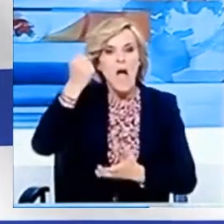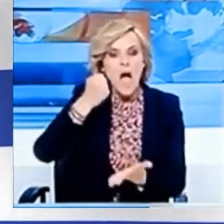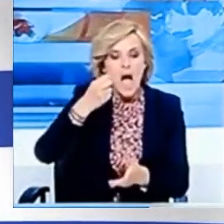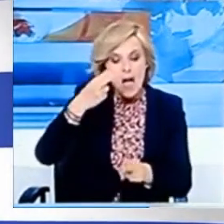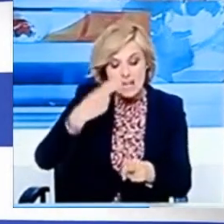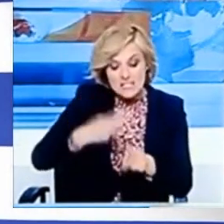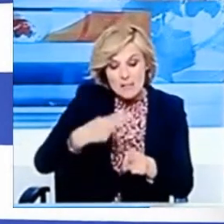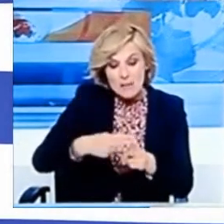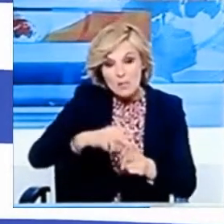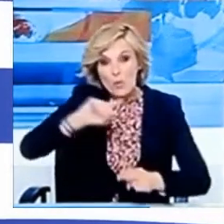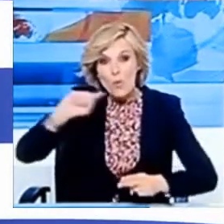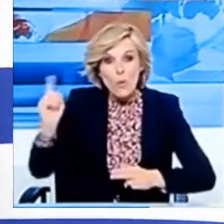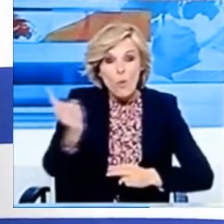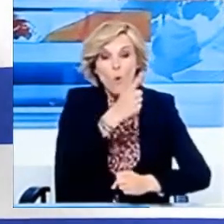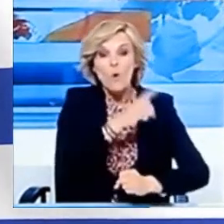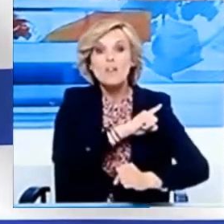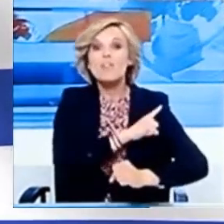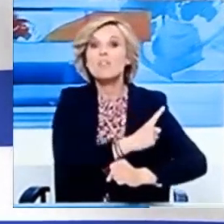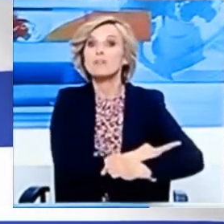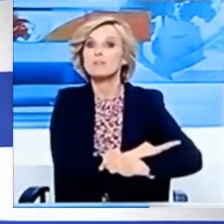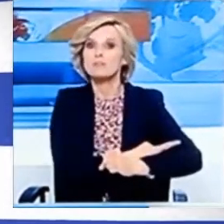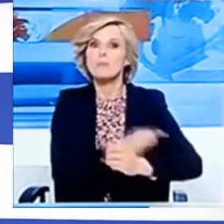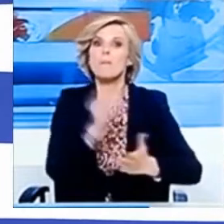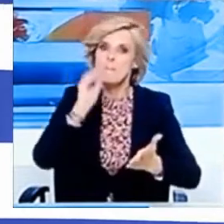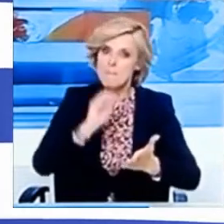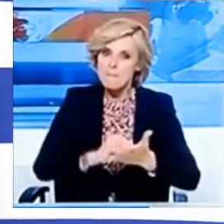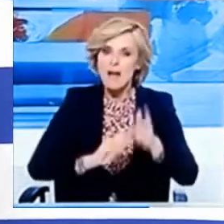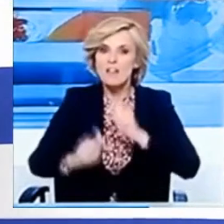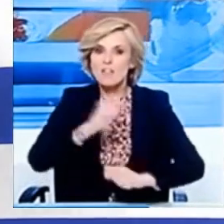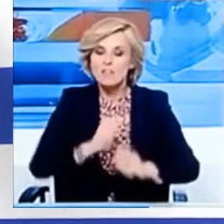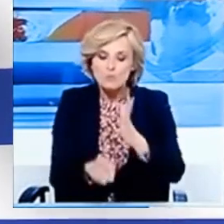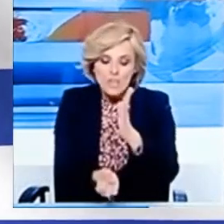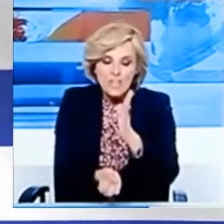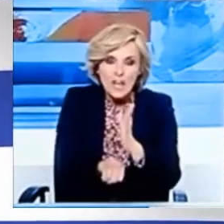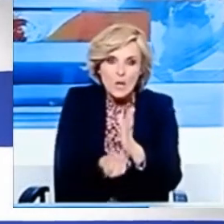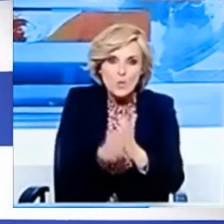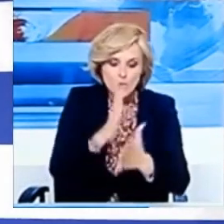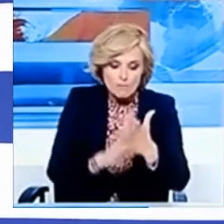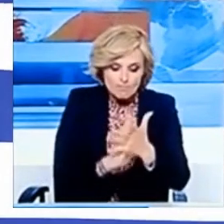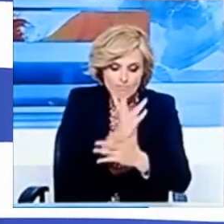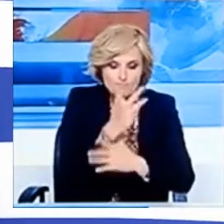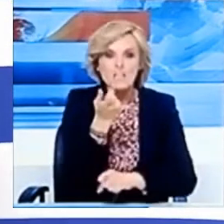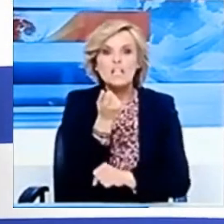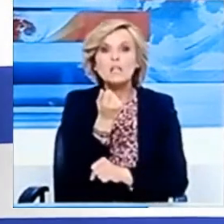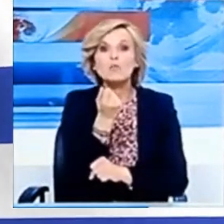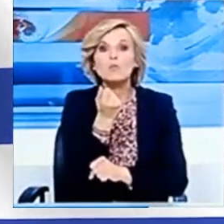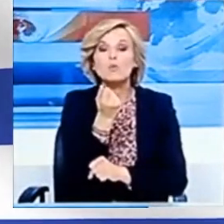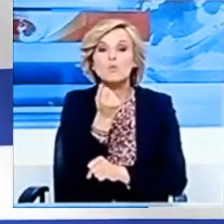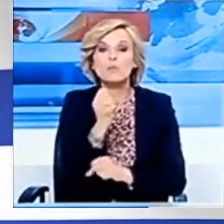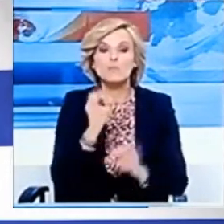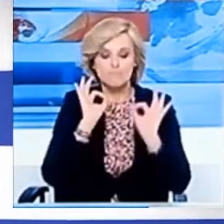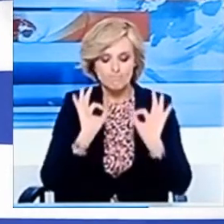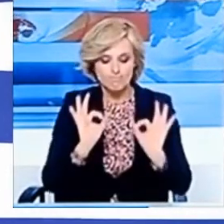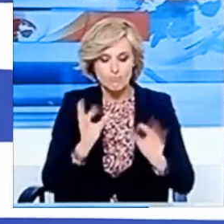δυνατότητα και θα έχει ως αποστολή την επανεκκίνηση της οικονομίας, την επαναφορά του τόπου σε κανονικές